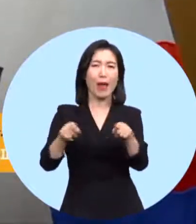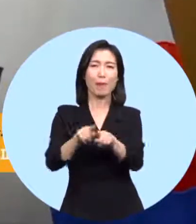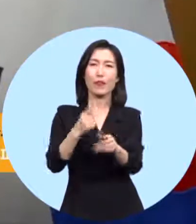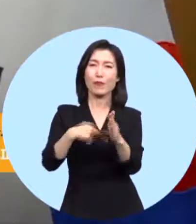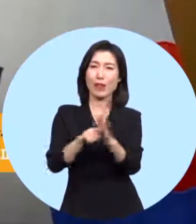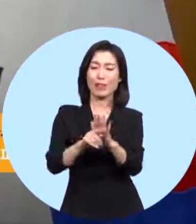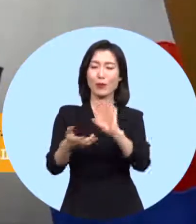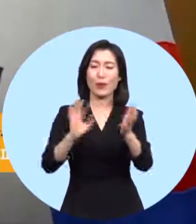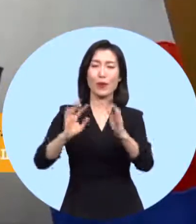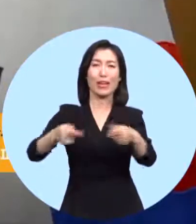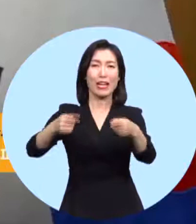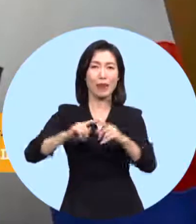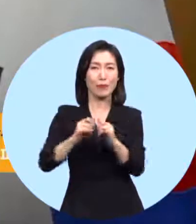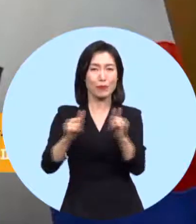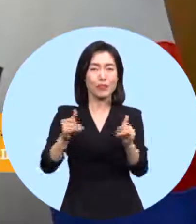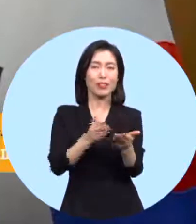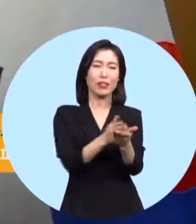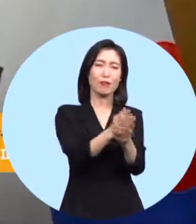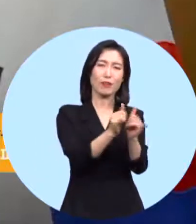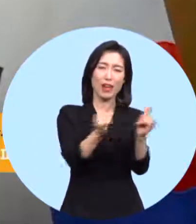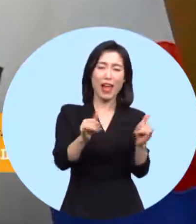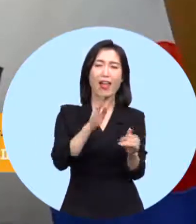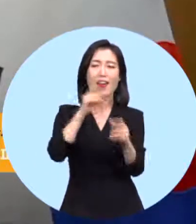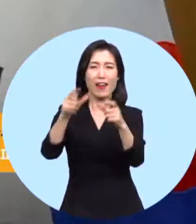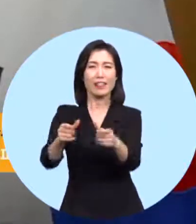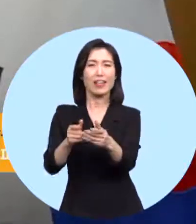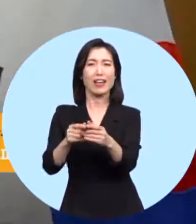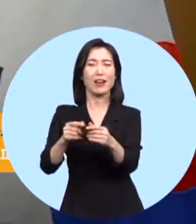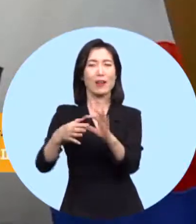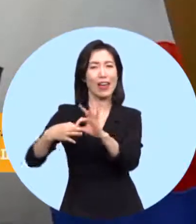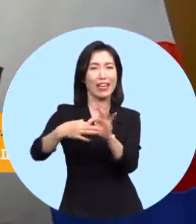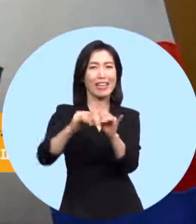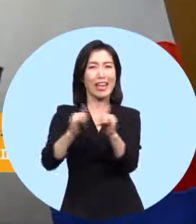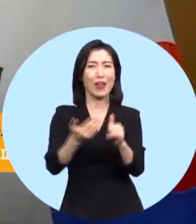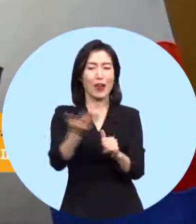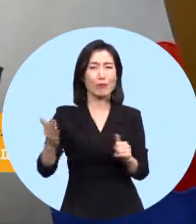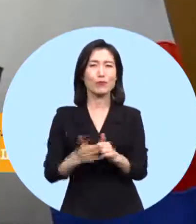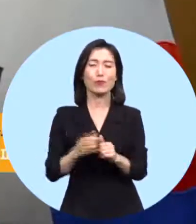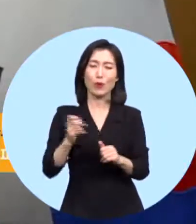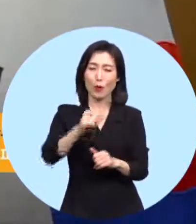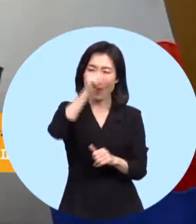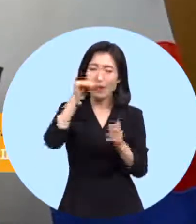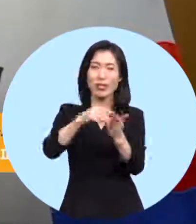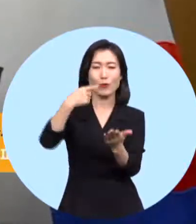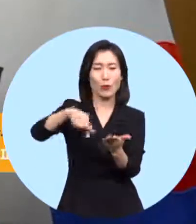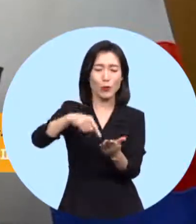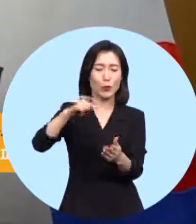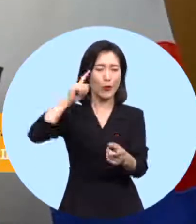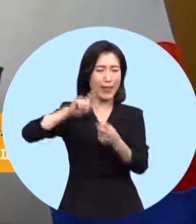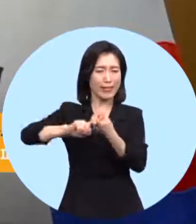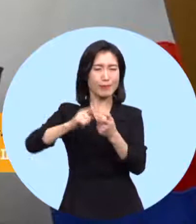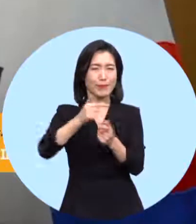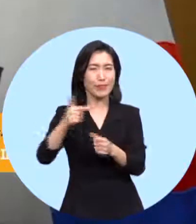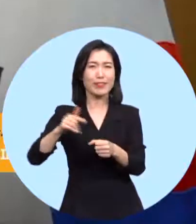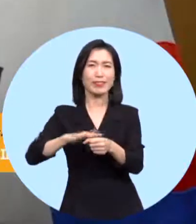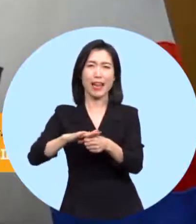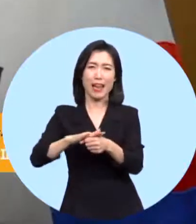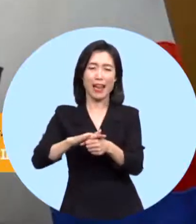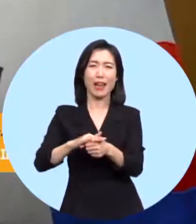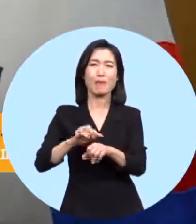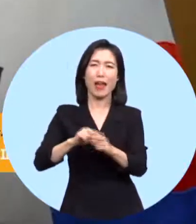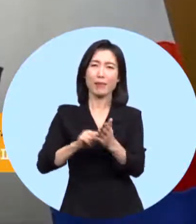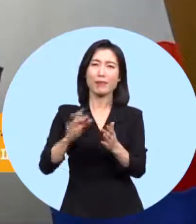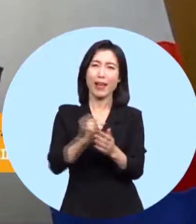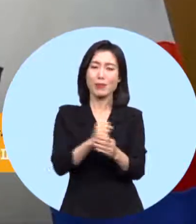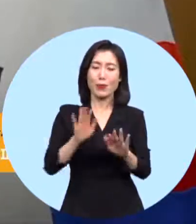토론회에 참석해 주신 전문가와 현장 관계자 여러분, 평생교육에 대한 깊은 관심과 애정으로 이